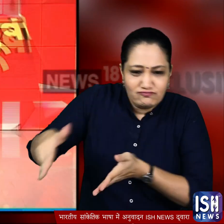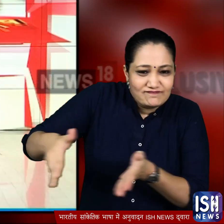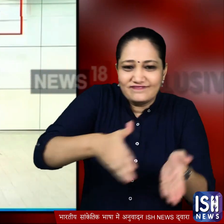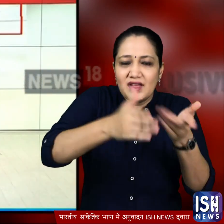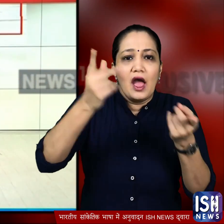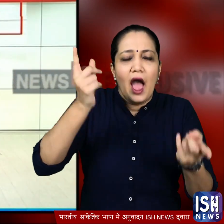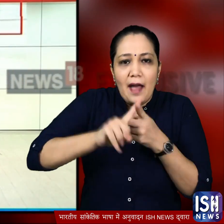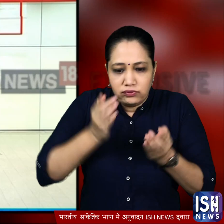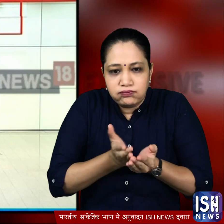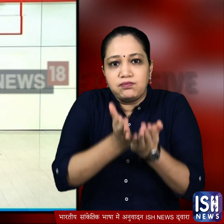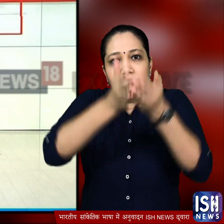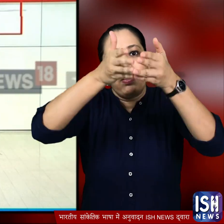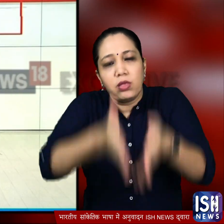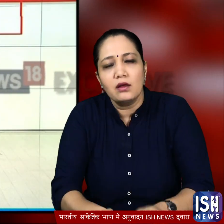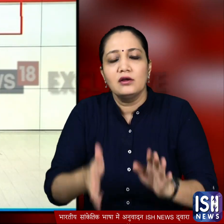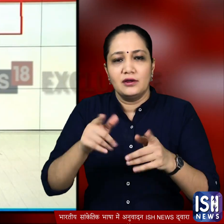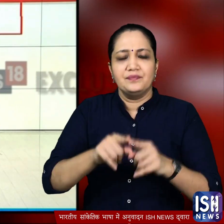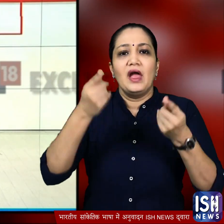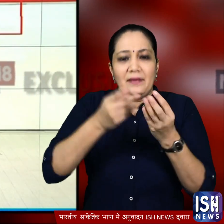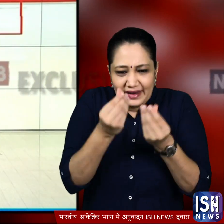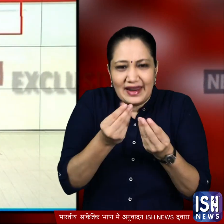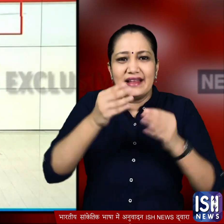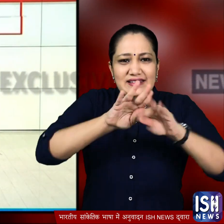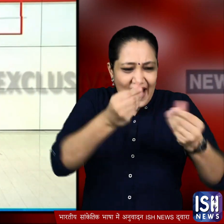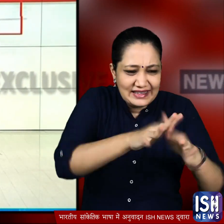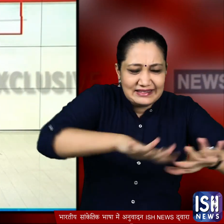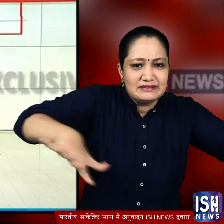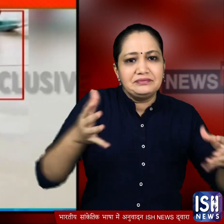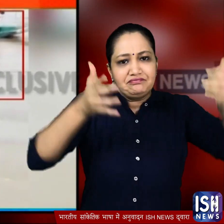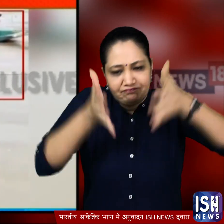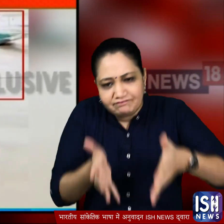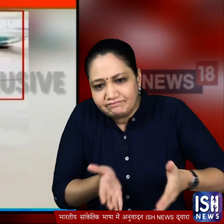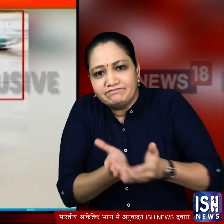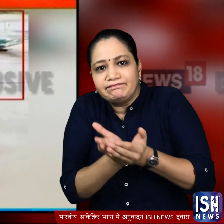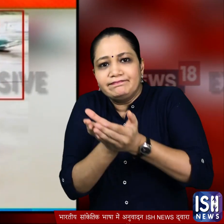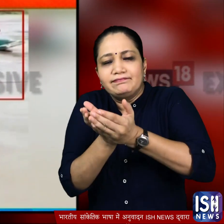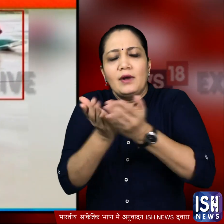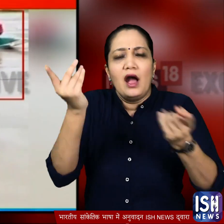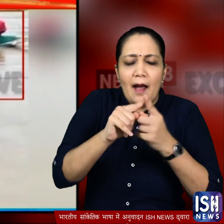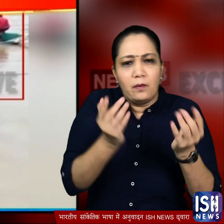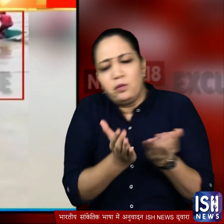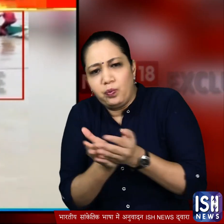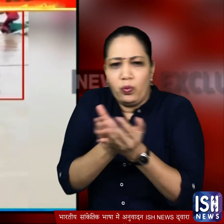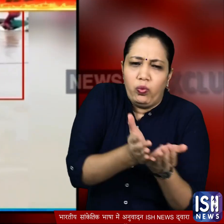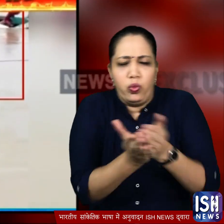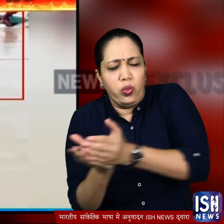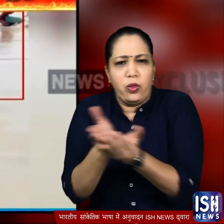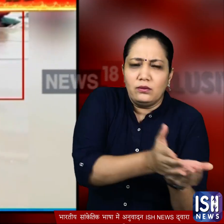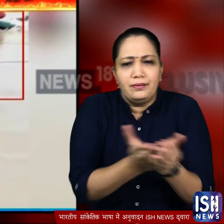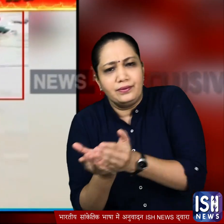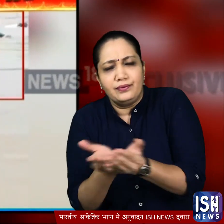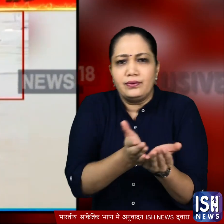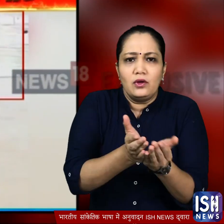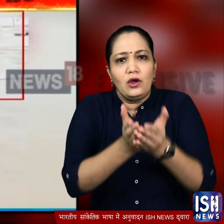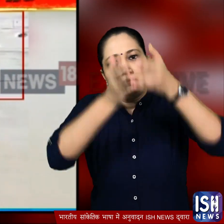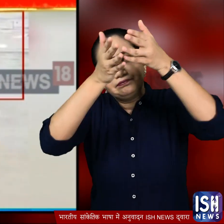में एक नाव हादसे का शिकार हो गई। बताया गया कि इस नाव में रेत ढोई जा रही, लेकिन तभी नाव का संतुलन बिगड़ गया और